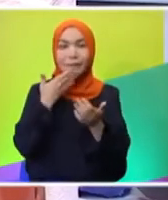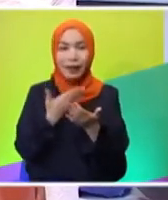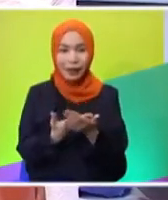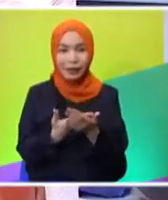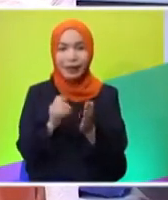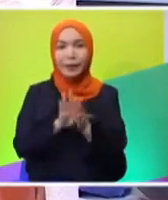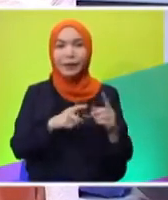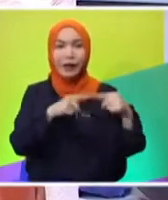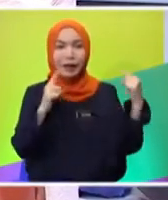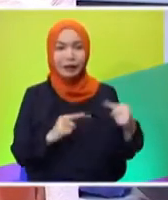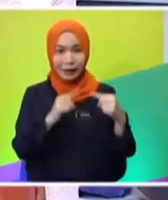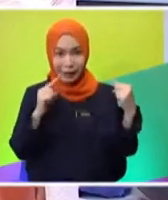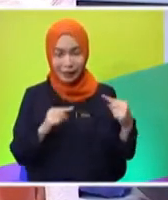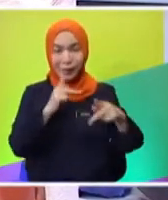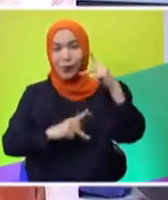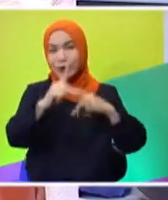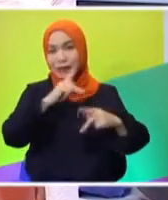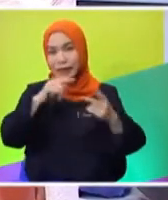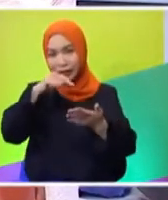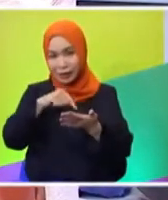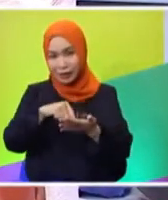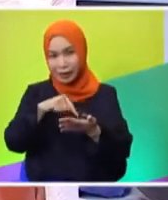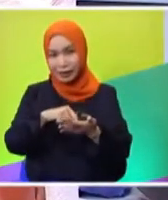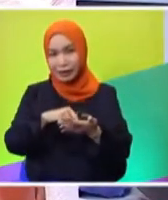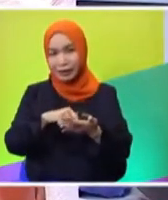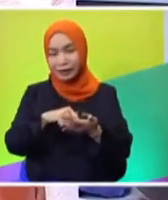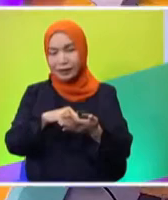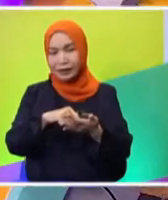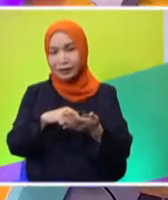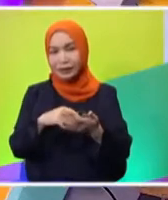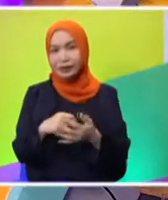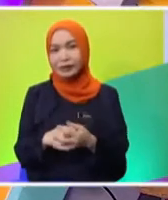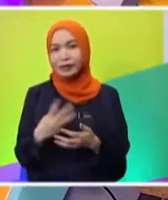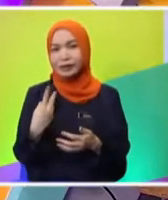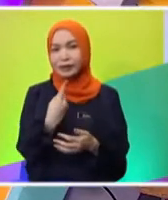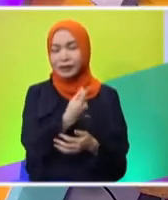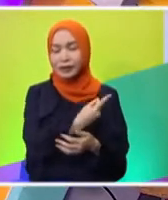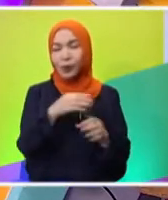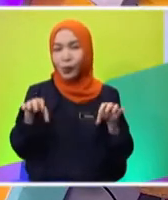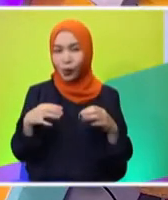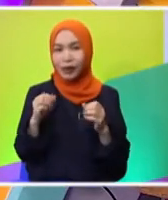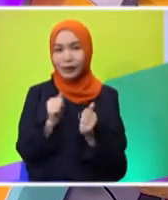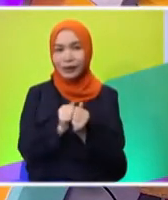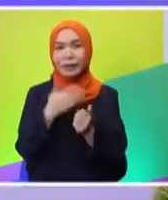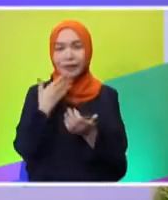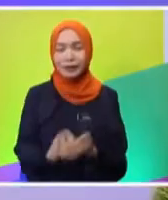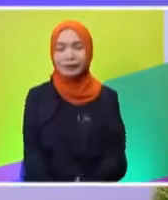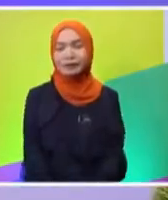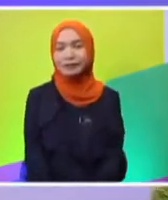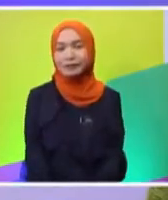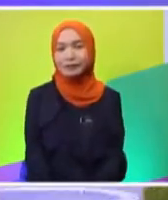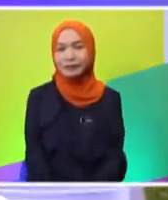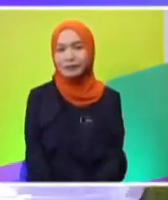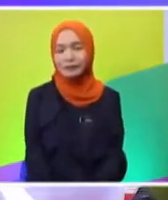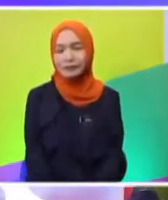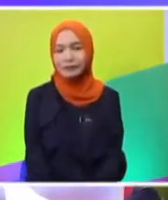proses masukkan ini dia akan nanti Sabil sampai atas ketikkan edukasi Kenongo akan bikin keset uang oke deh